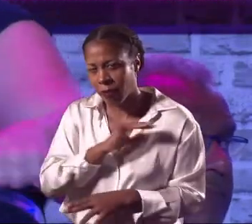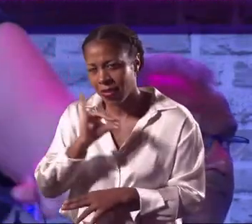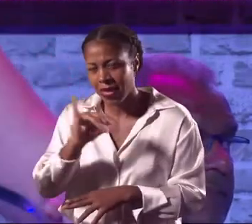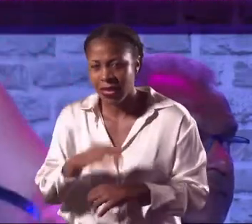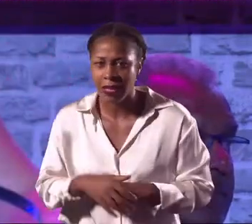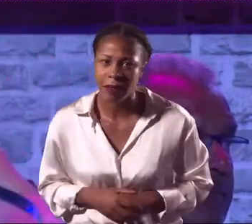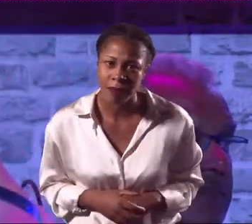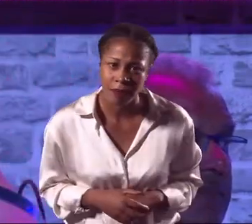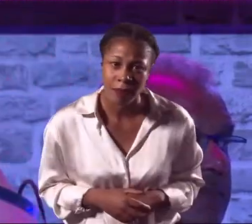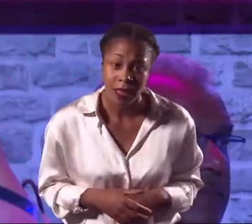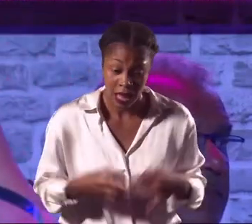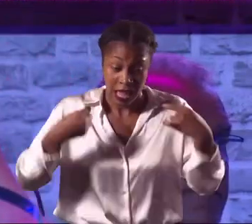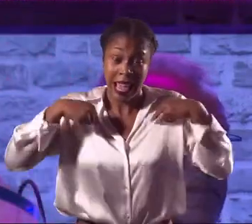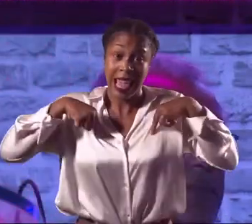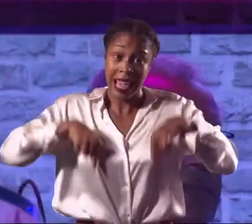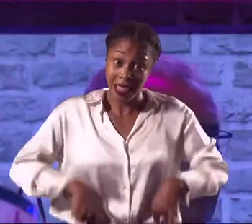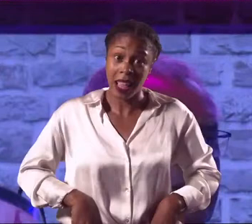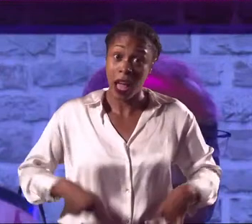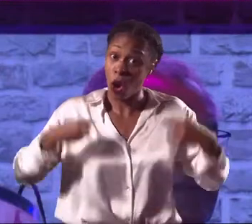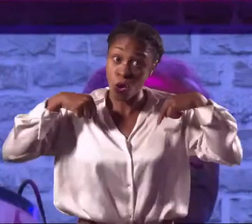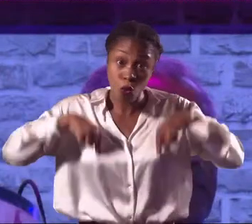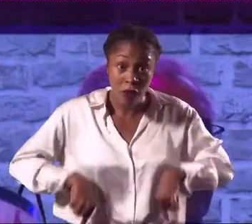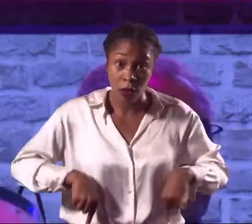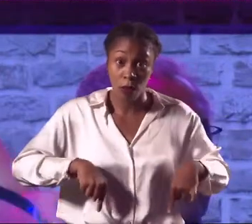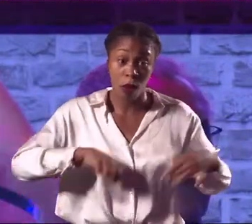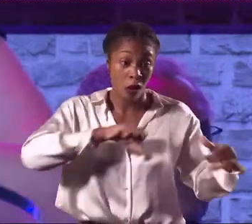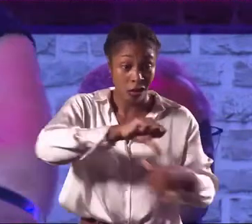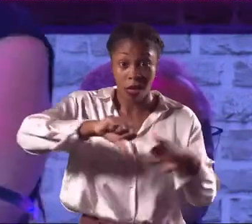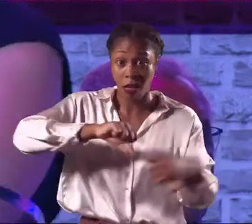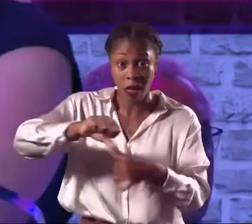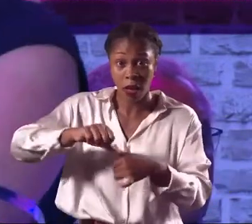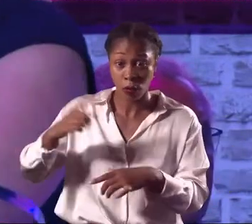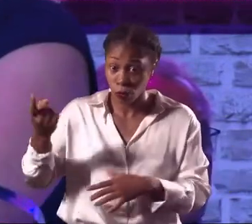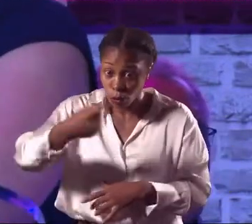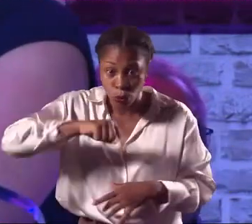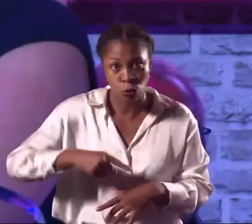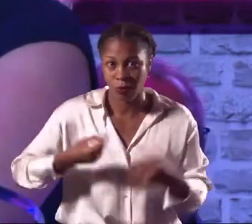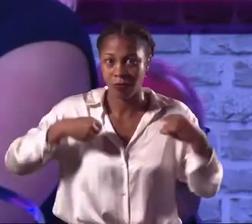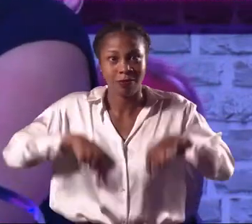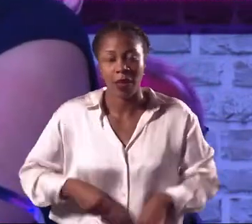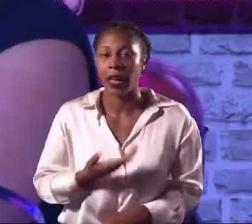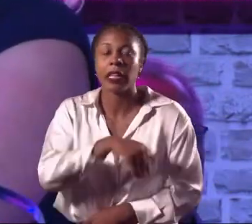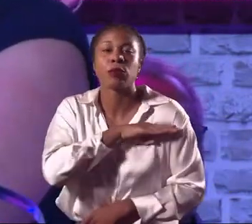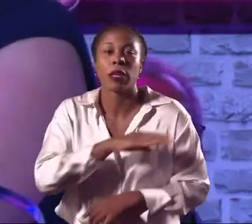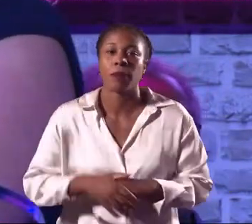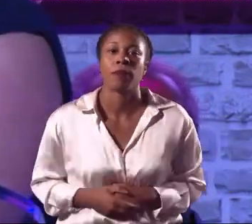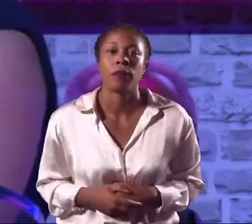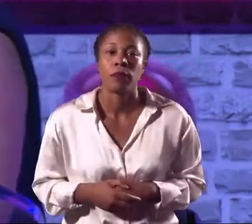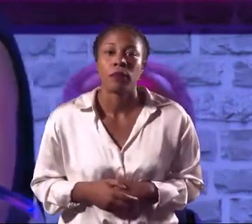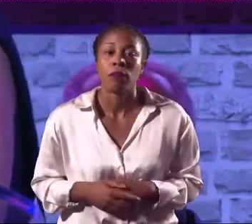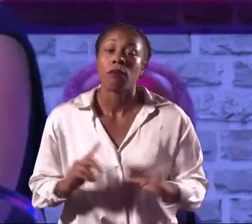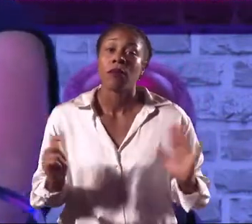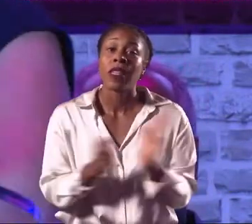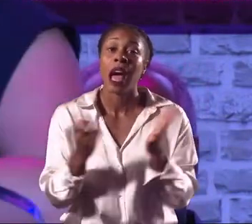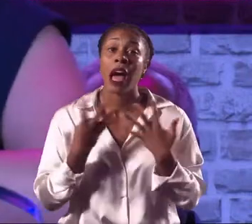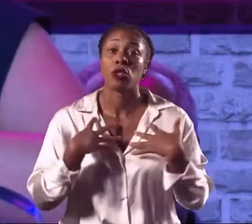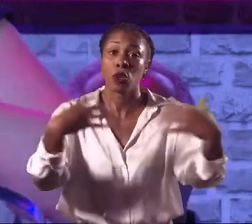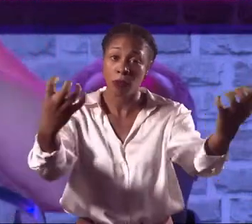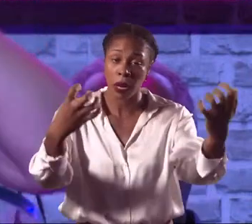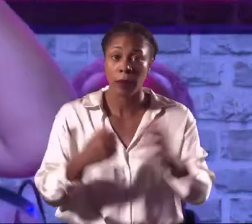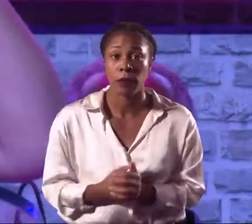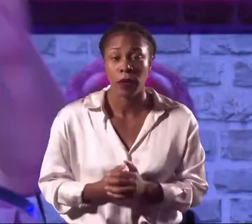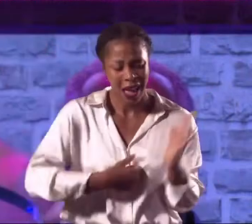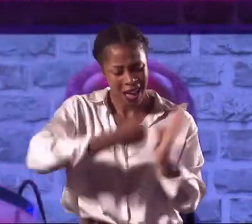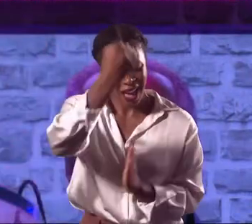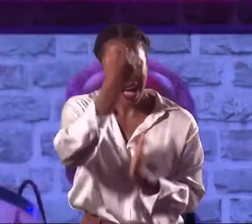Et ça s'appelle l'État et les gouvernements successifs. À chaque fois que nous avons interpellé dans l'Assemblée, quand nous avons rendu le rapport,